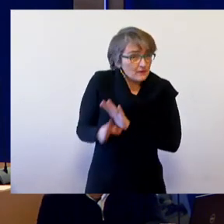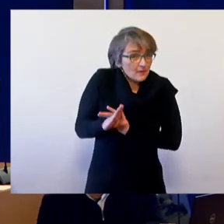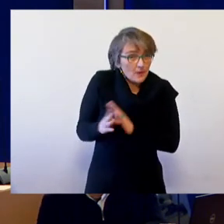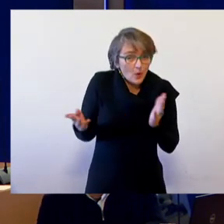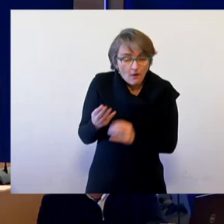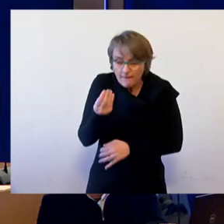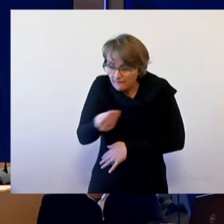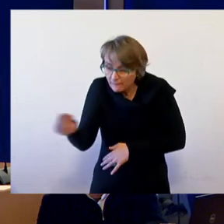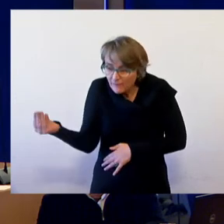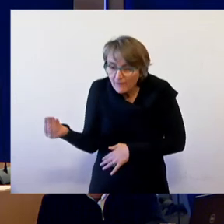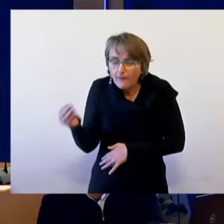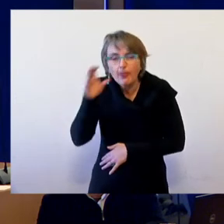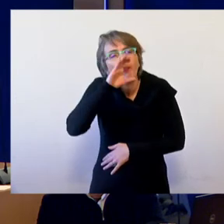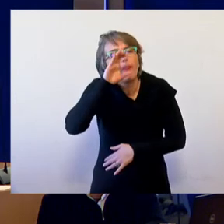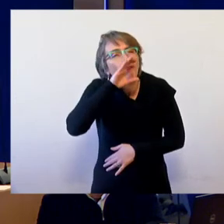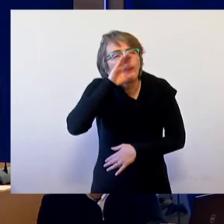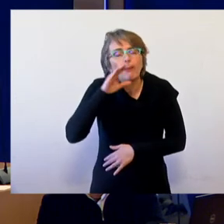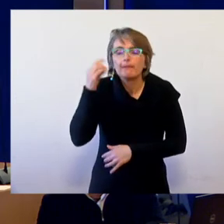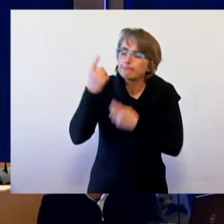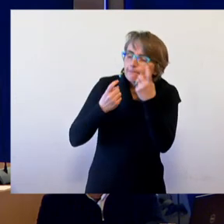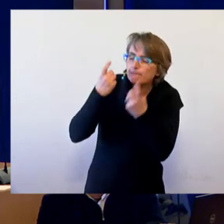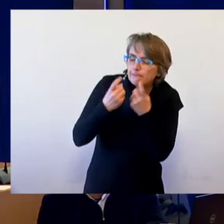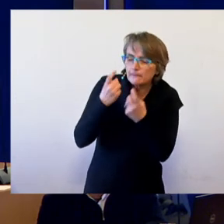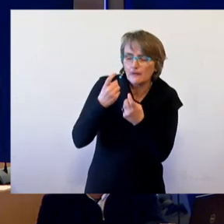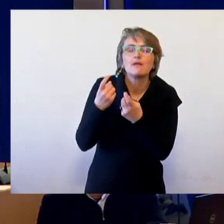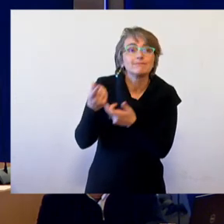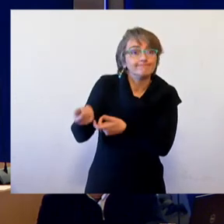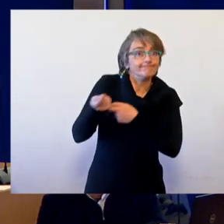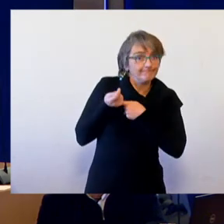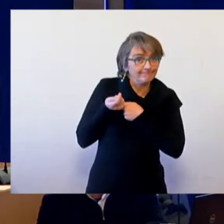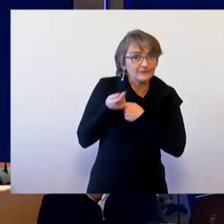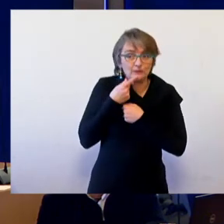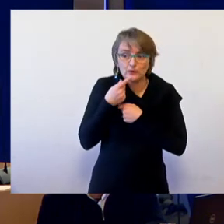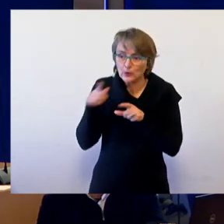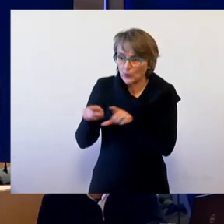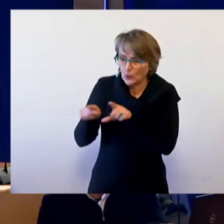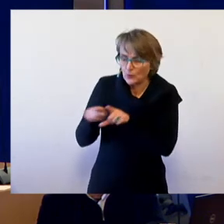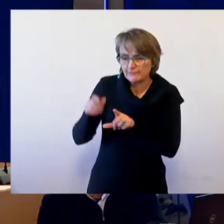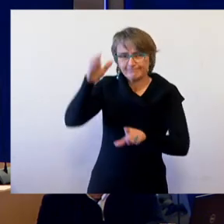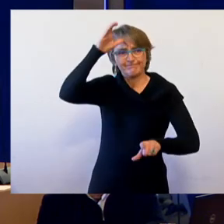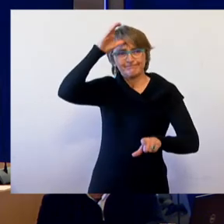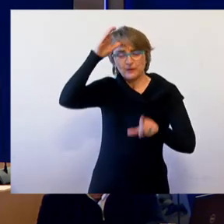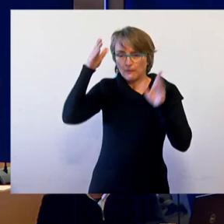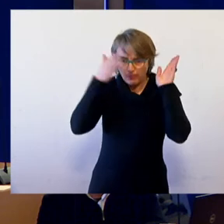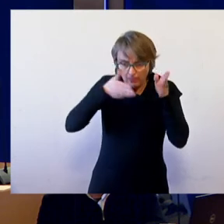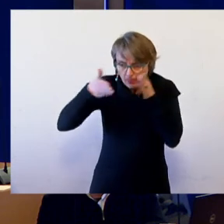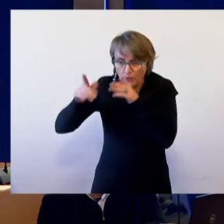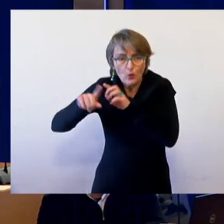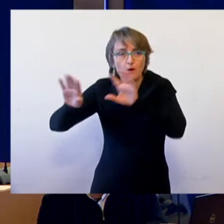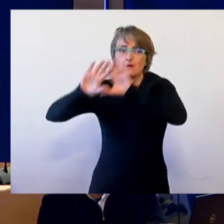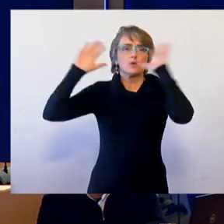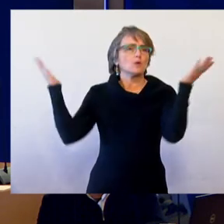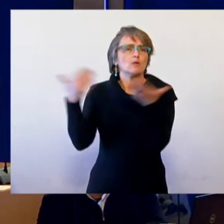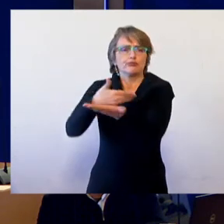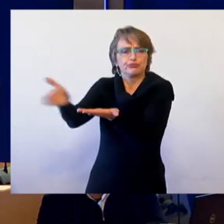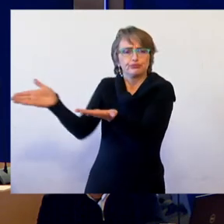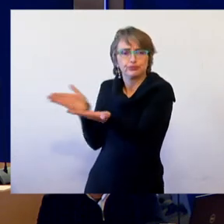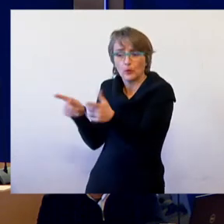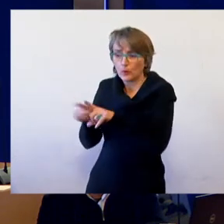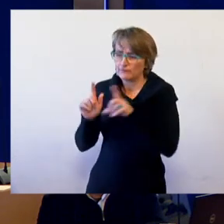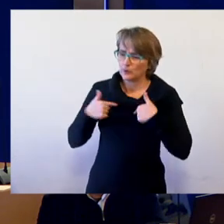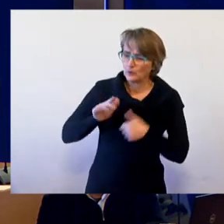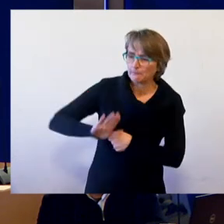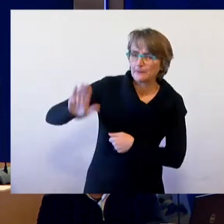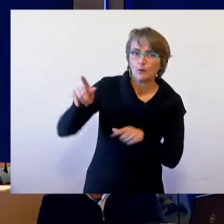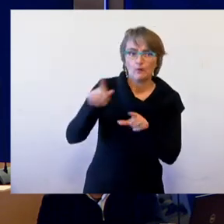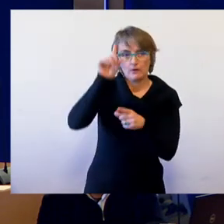des questionnements des élèves. Elles se basent sur une approche globale des savoirs. Et puis certains insistent également dans ces établissements sur la